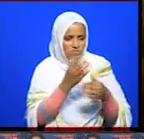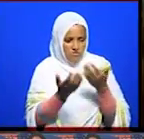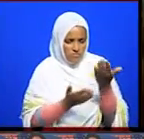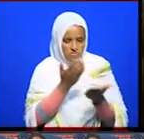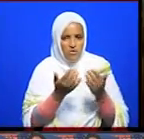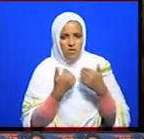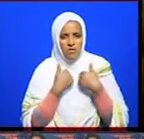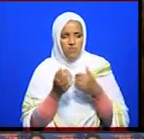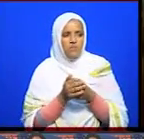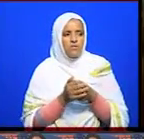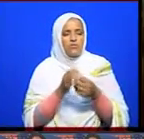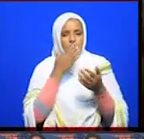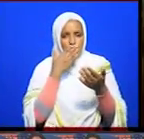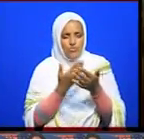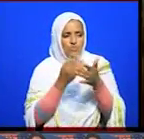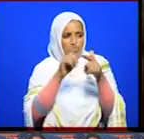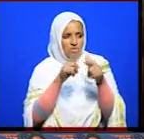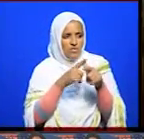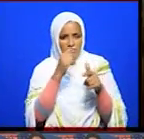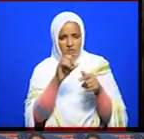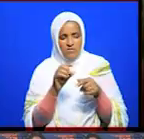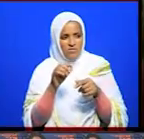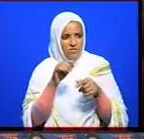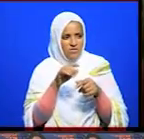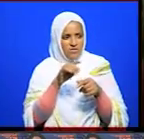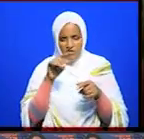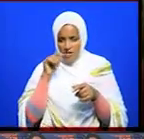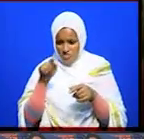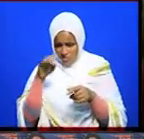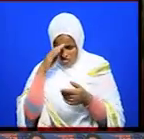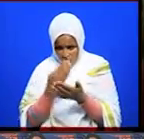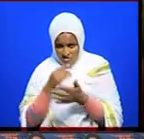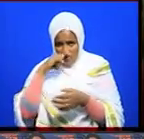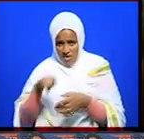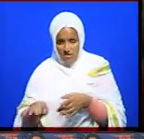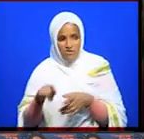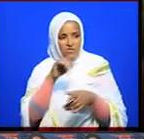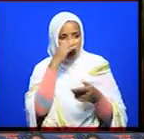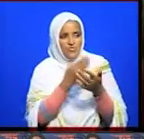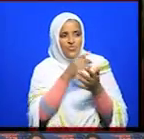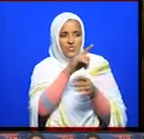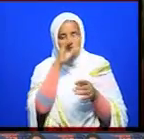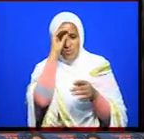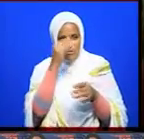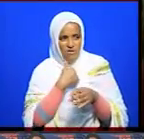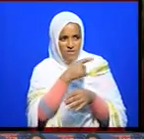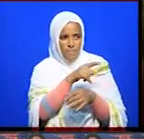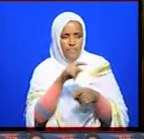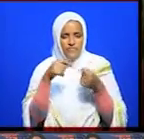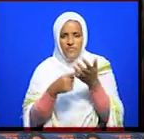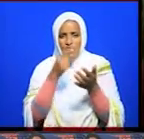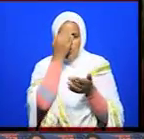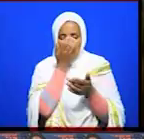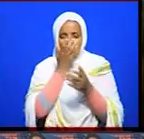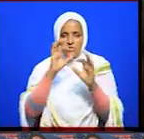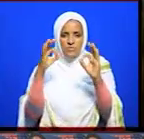ቤት ያለውን ነገር እንሰራለን። ጥሩ። እንግዲህ አንድ የአንቺ ልጅ ይመስለኛል ልጇ እዚህ ያለ። እንግዲህ